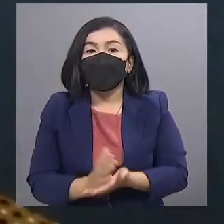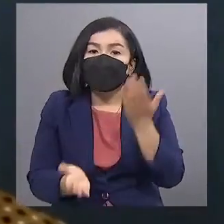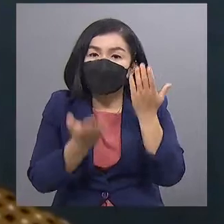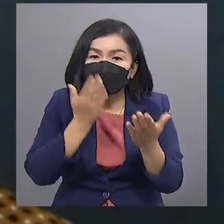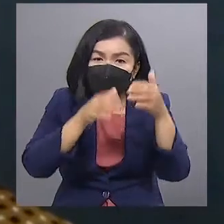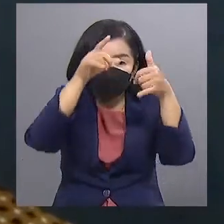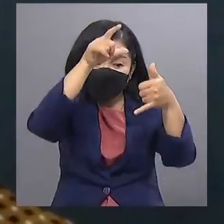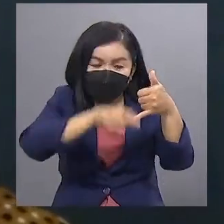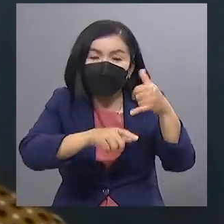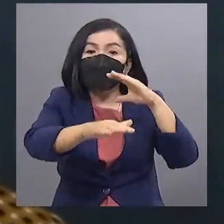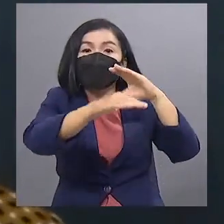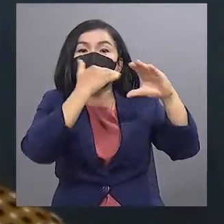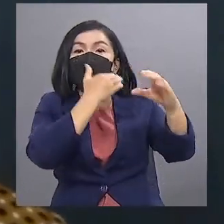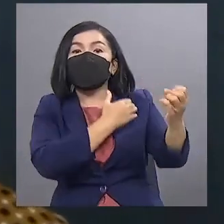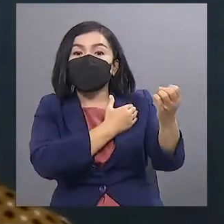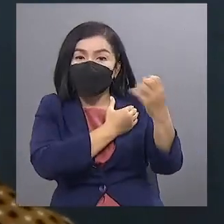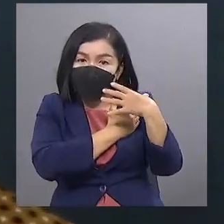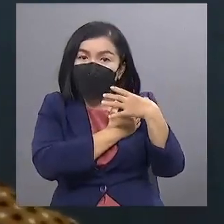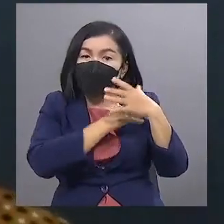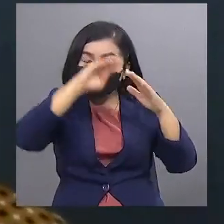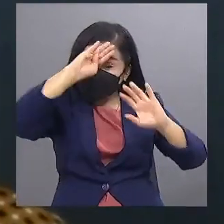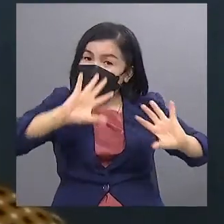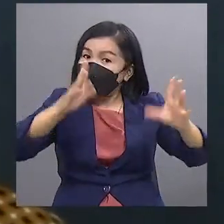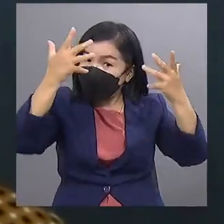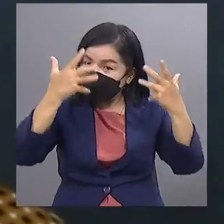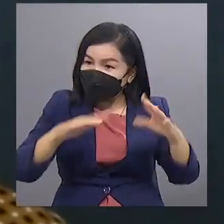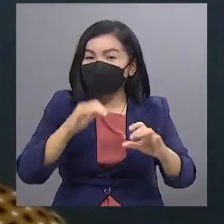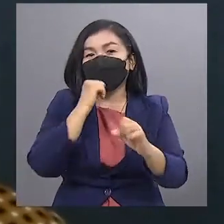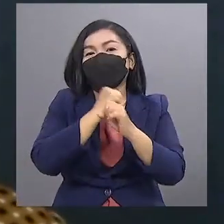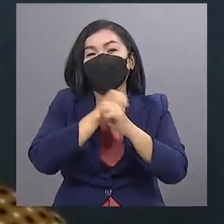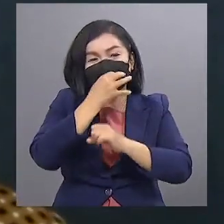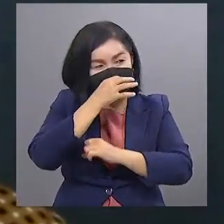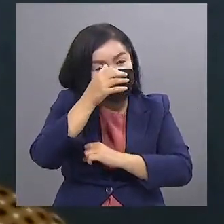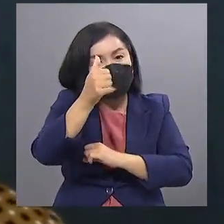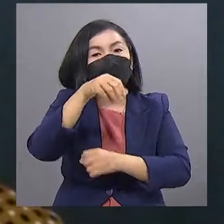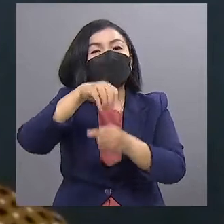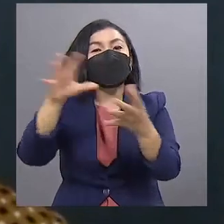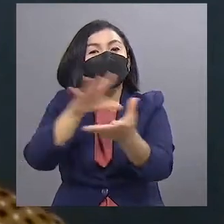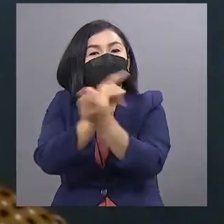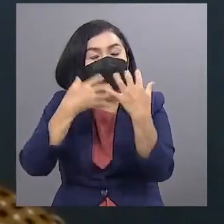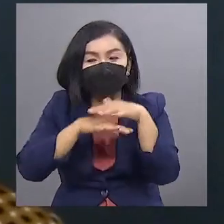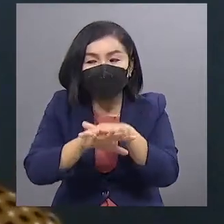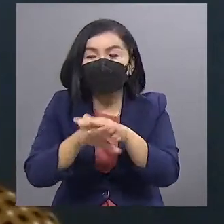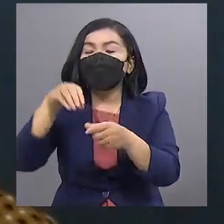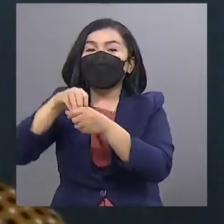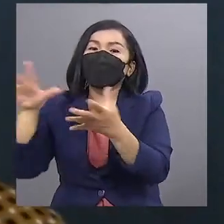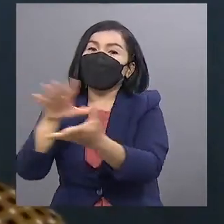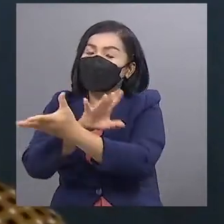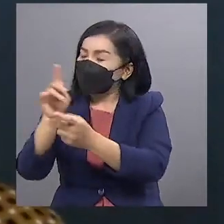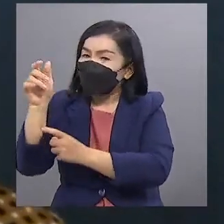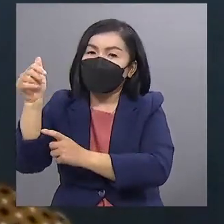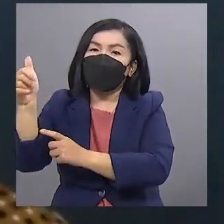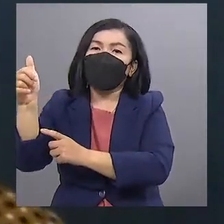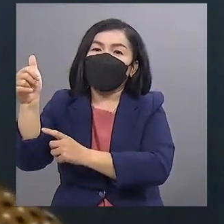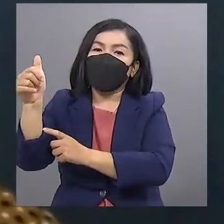้วนะกับไปใช้ชีวตใสังคมกับไปอยู่ Green görüş อยู่กพร่านเป็น